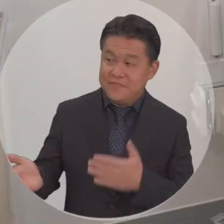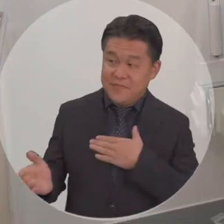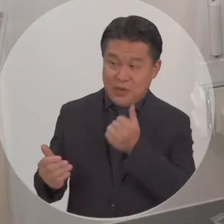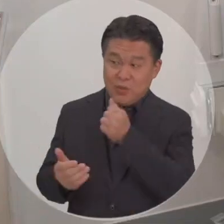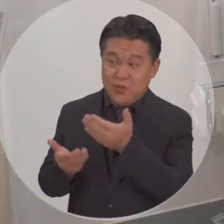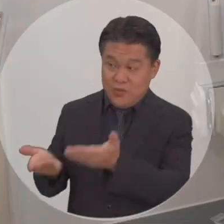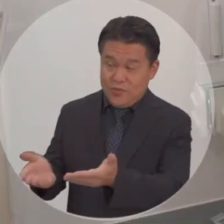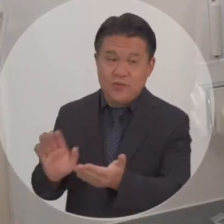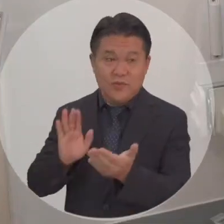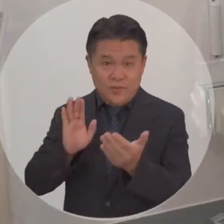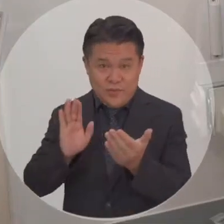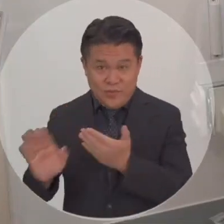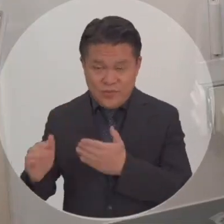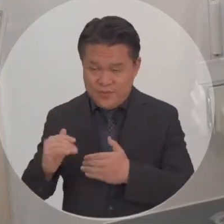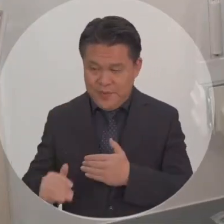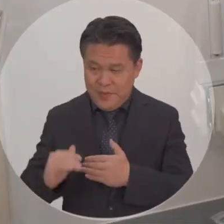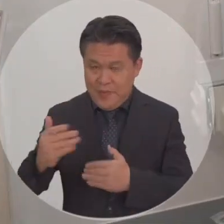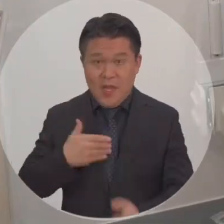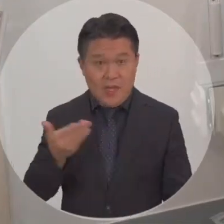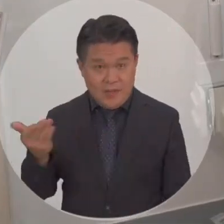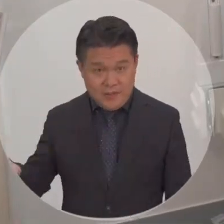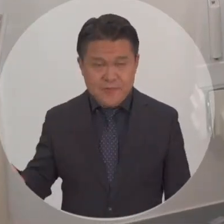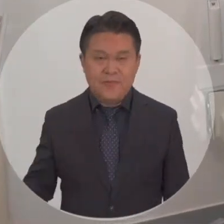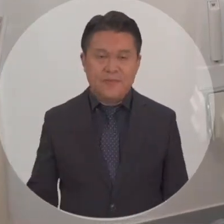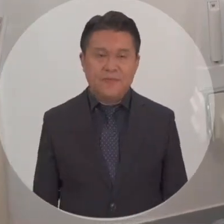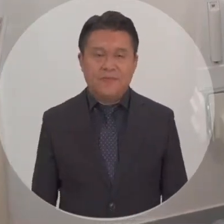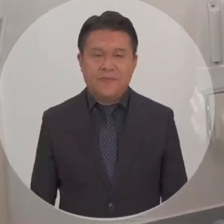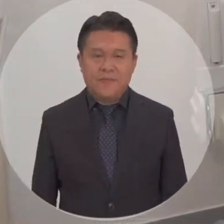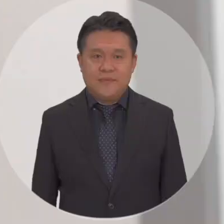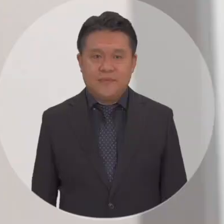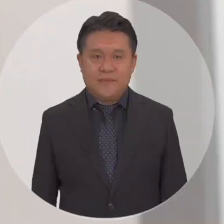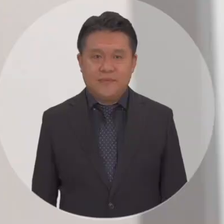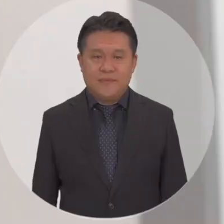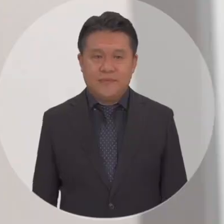대상자에게 자기소개 후 진행 순서를 설명합니다.